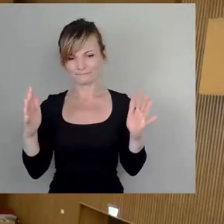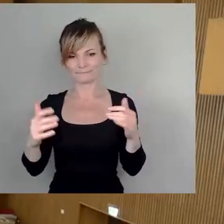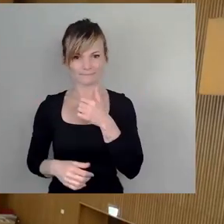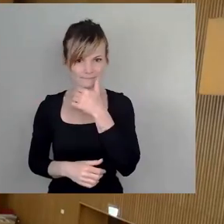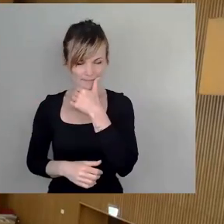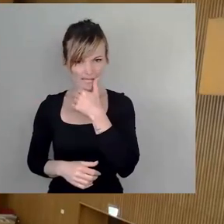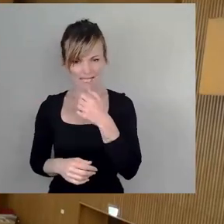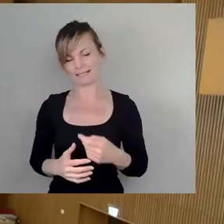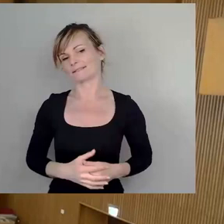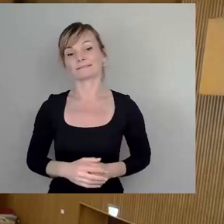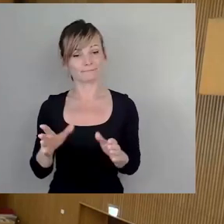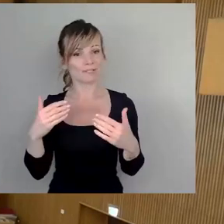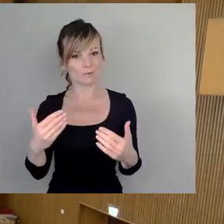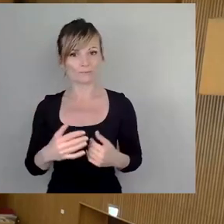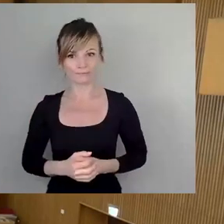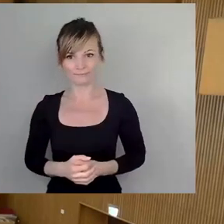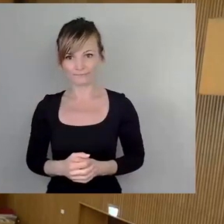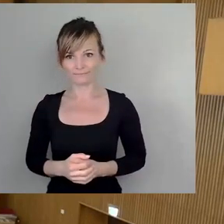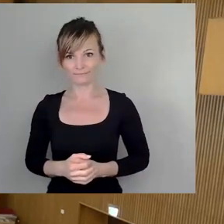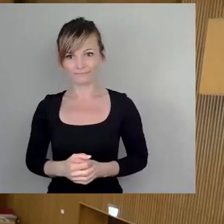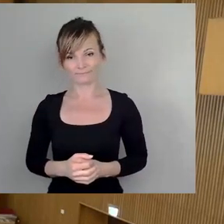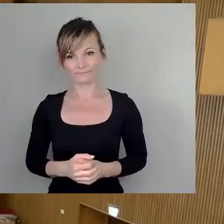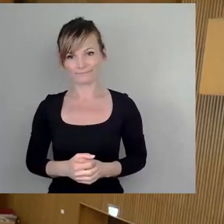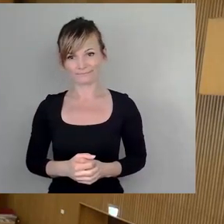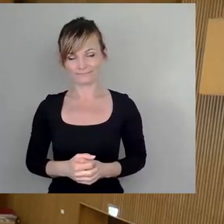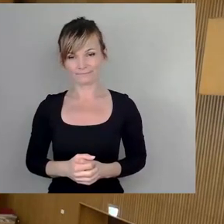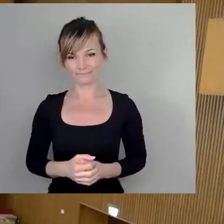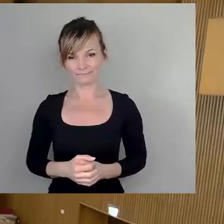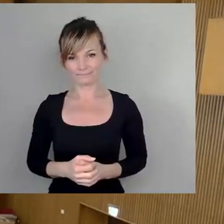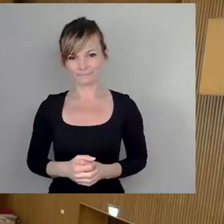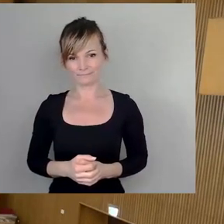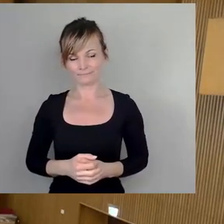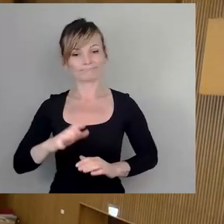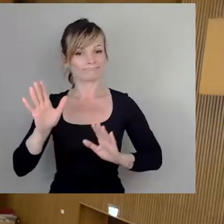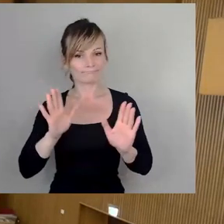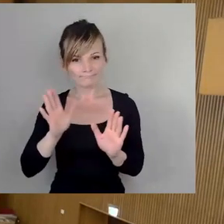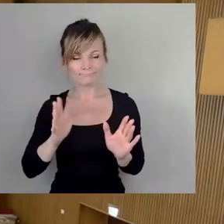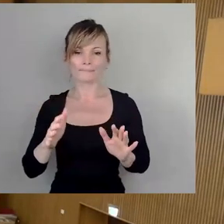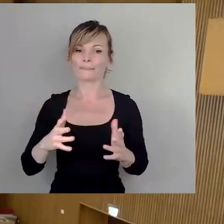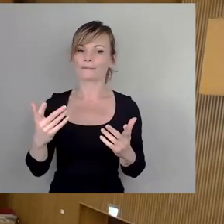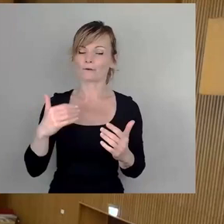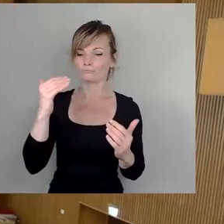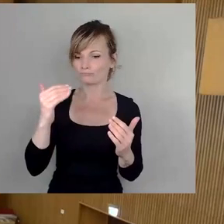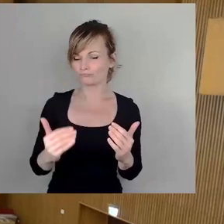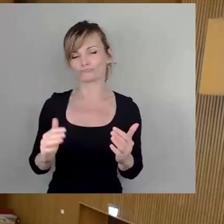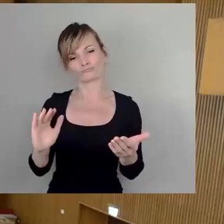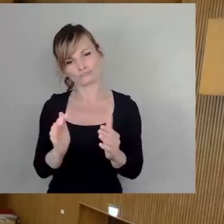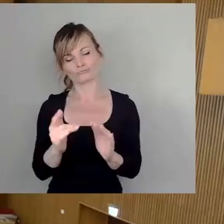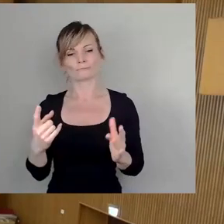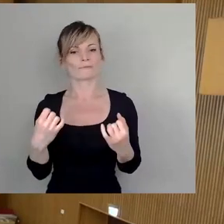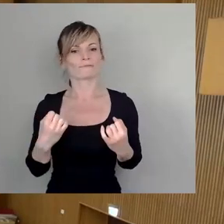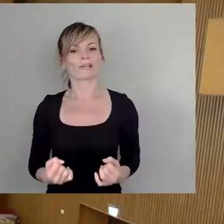So, die angemeldeten Rückmeldungen sind übersichtlich. Ich beginne mal mit der festen Anmeldung. Herr